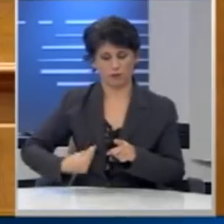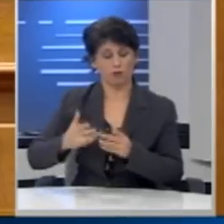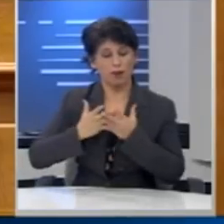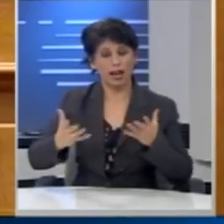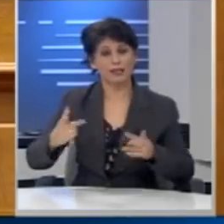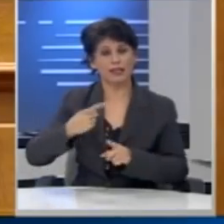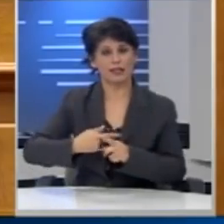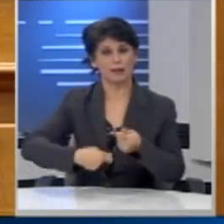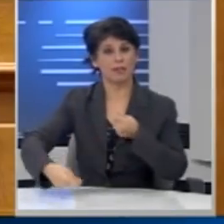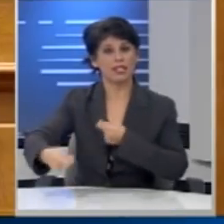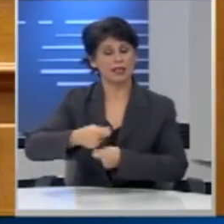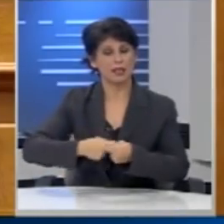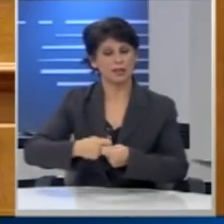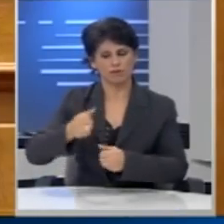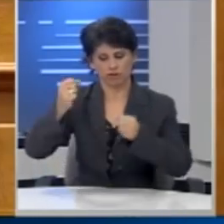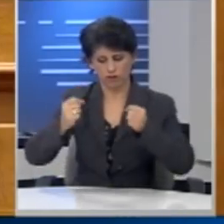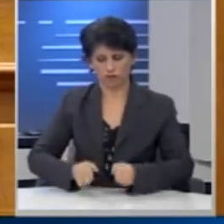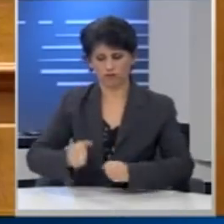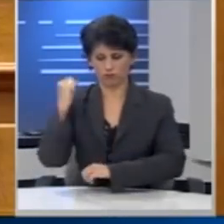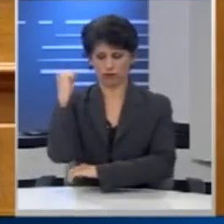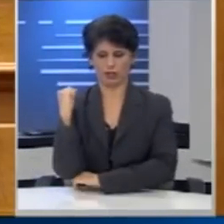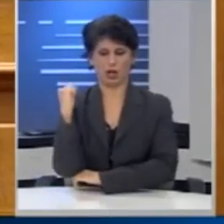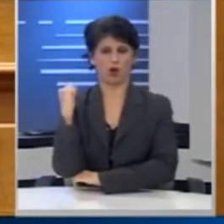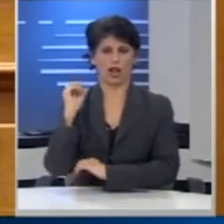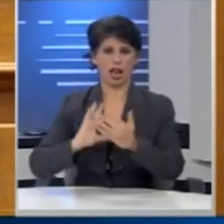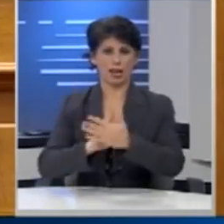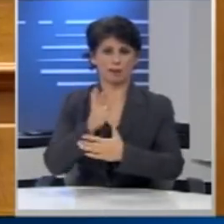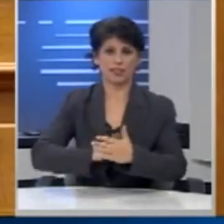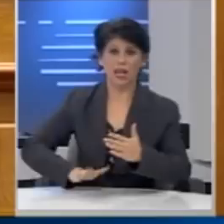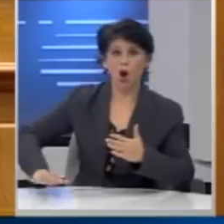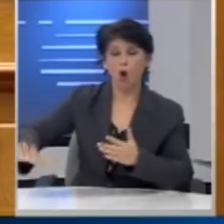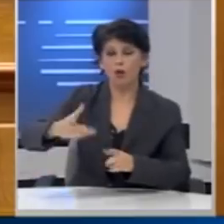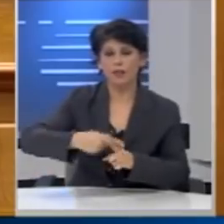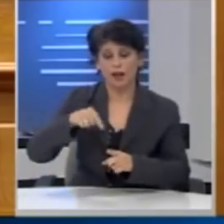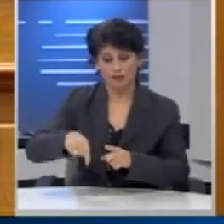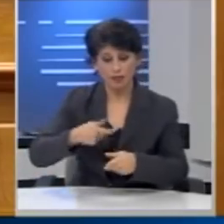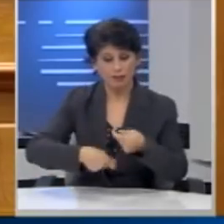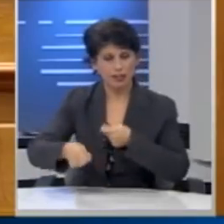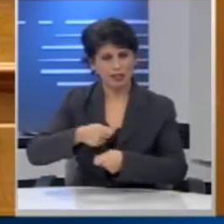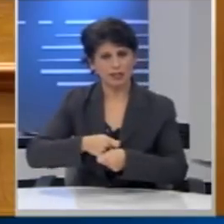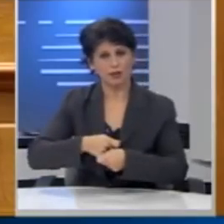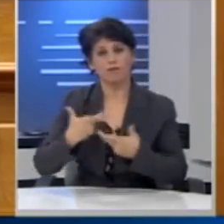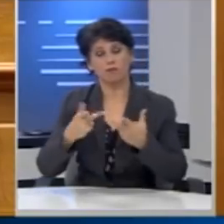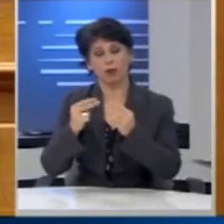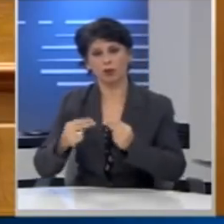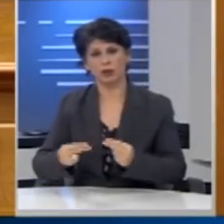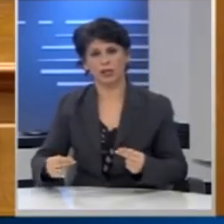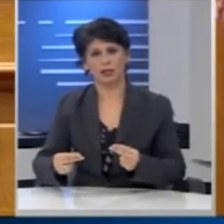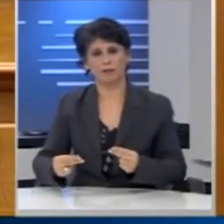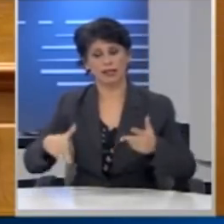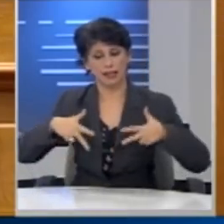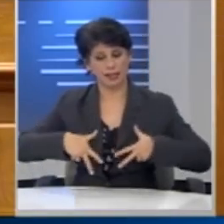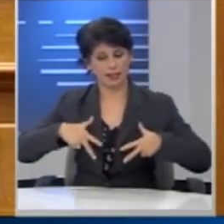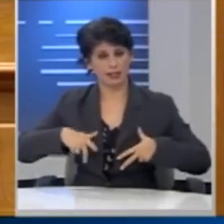μεγαλύτερη ελληνική επιχείρηση, πυλώνας ανάπτυξης για ολόκληρη τη χώρα, και η επιχείρηση αυτή και κατά συνέπεια και